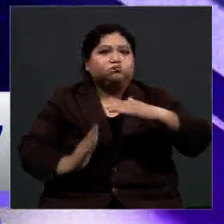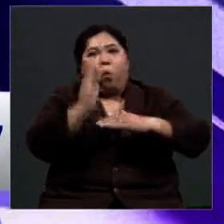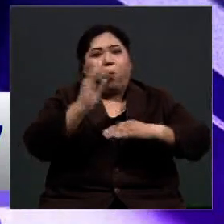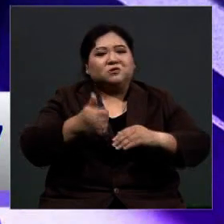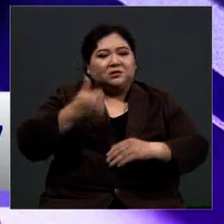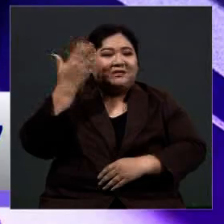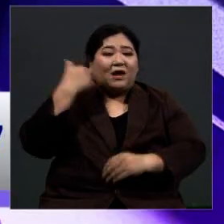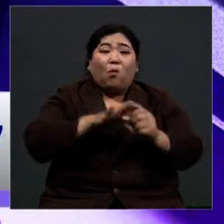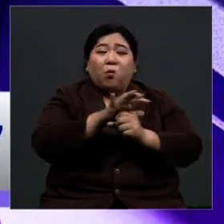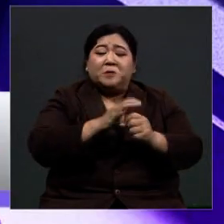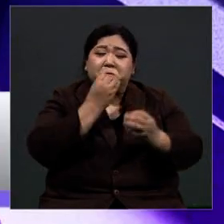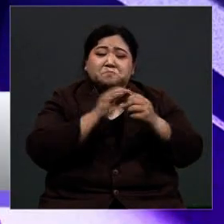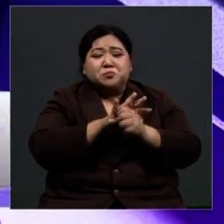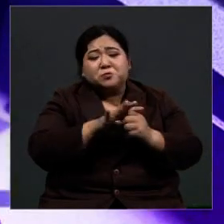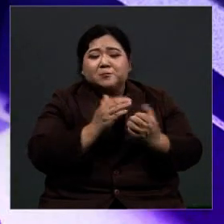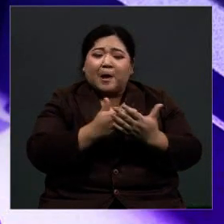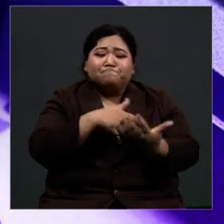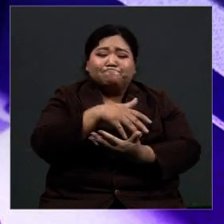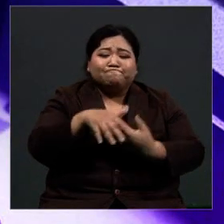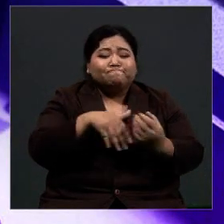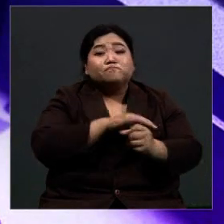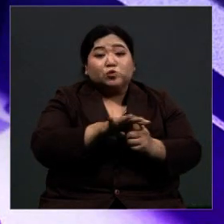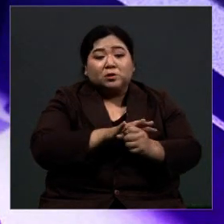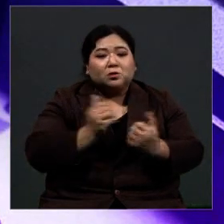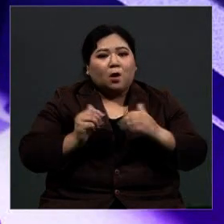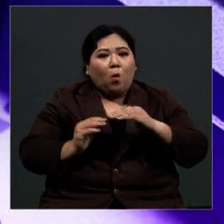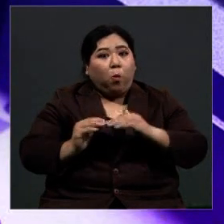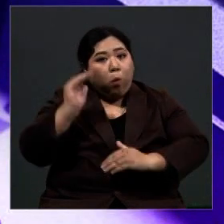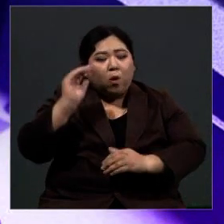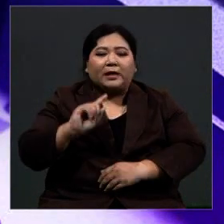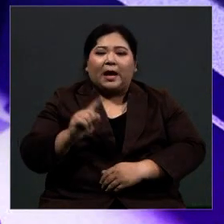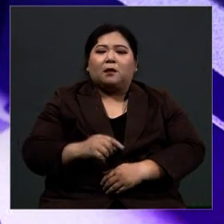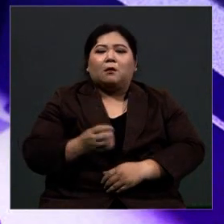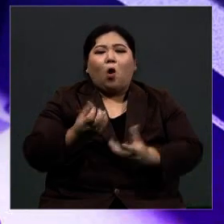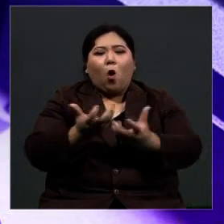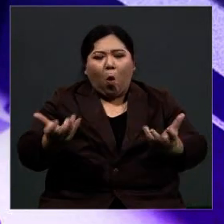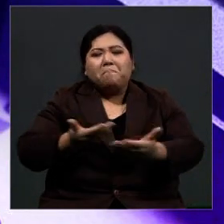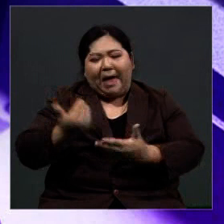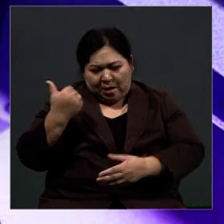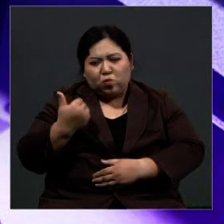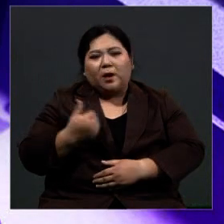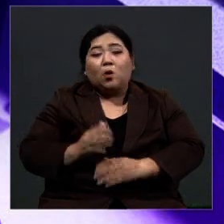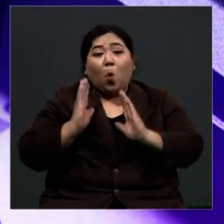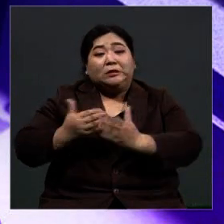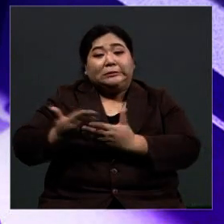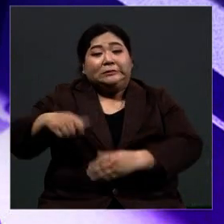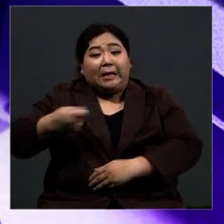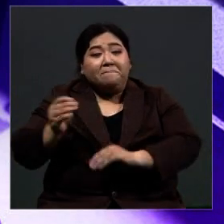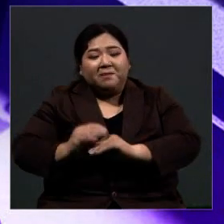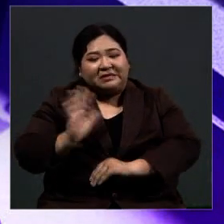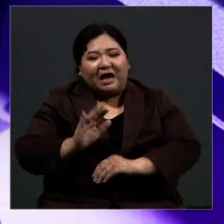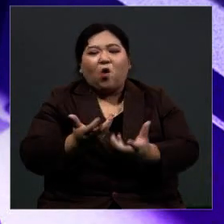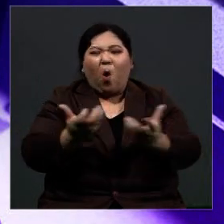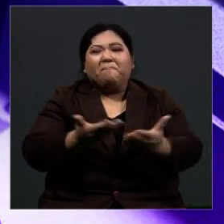สถานการณ์โควิด- 199เมื่อปี 63แต่ว่ามูลค่าที่สูงขึ้นเป็นผลมาจากของมีราคาแพงขึ้นด้วยไม่ใช่กำลังซื้อที่เพิ่มขึ้น